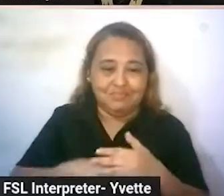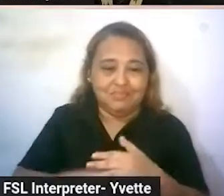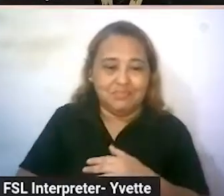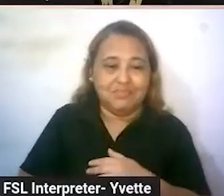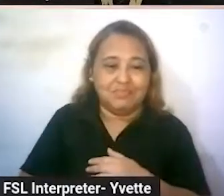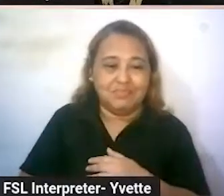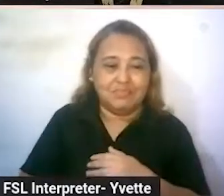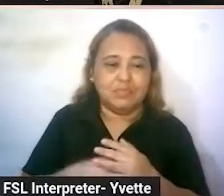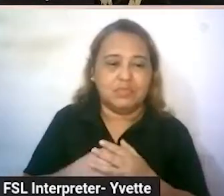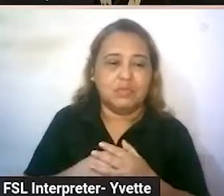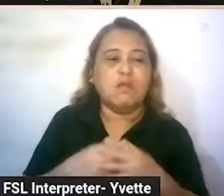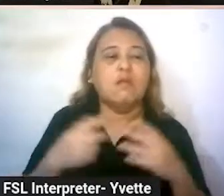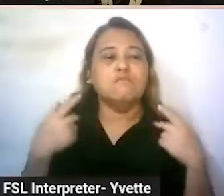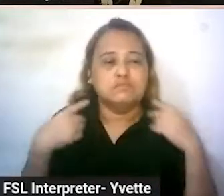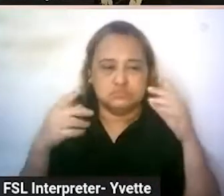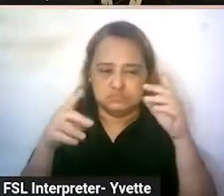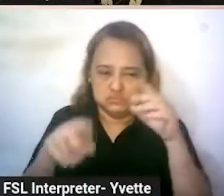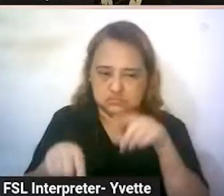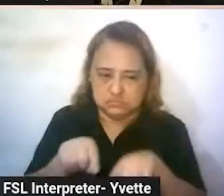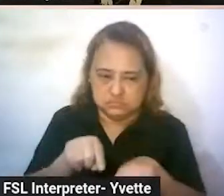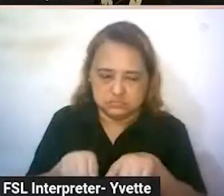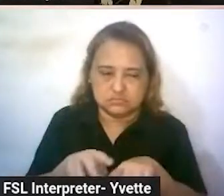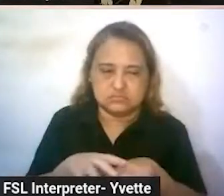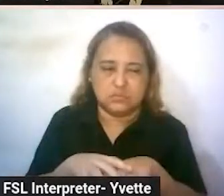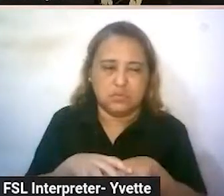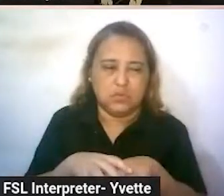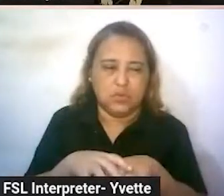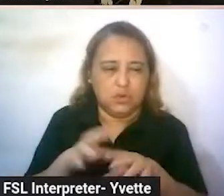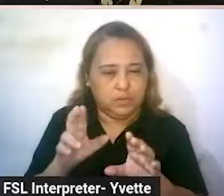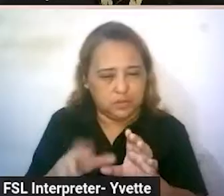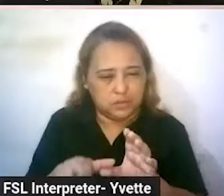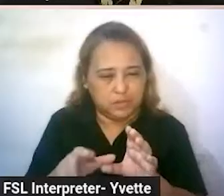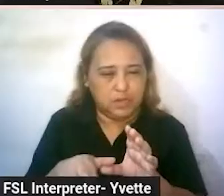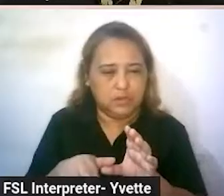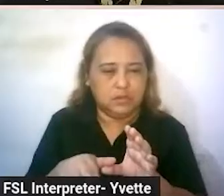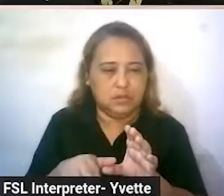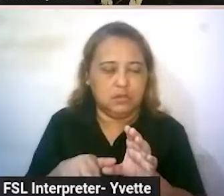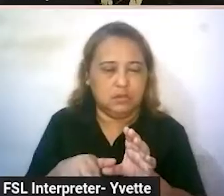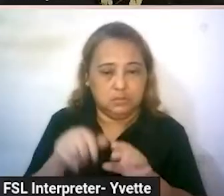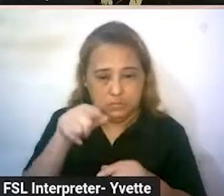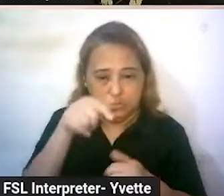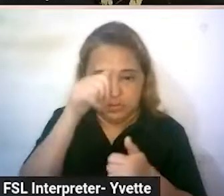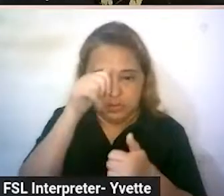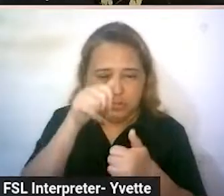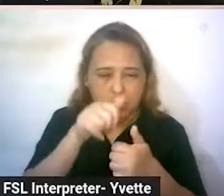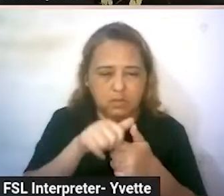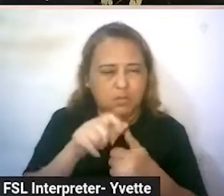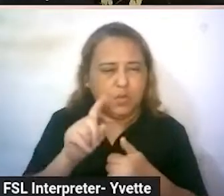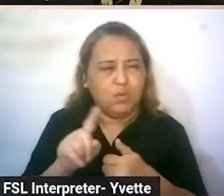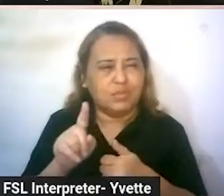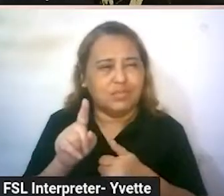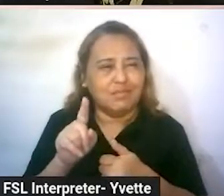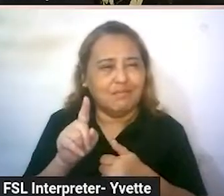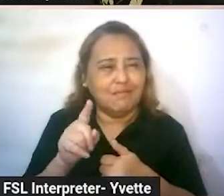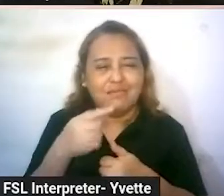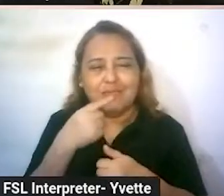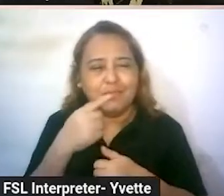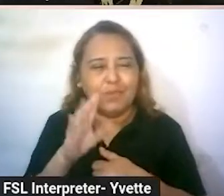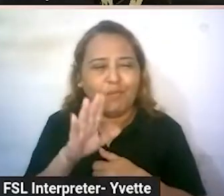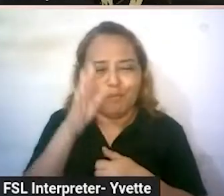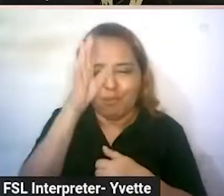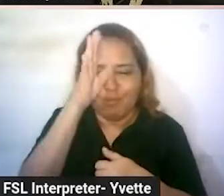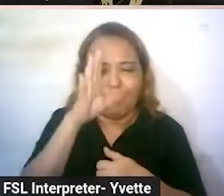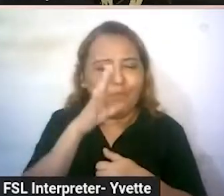siyang disability. So ano naman, do you remember? Ano ba yung reaction ng mami mo? Kasi sabi mo nga, di ba